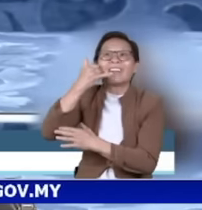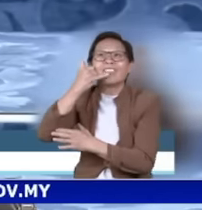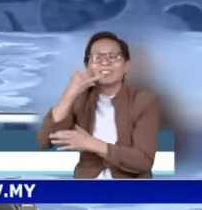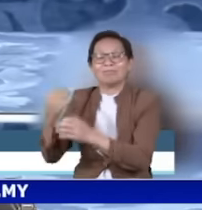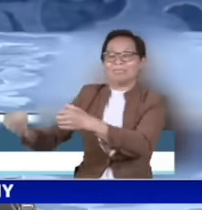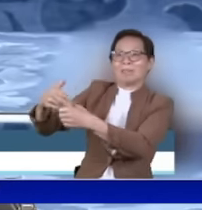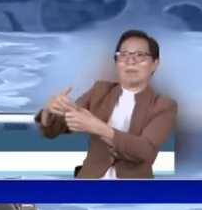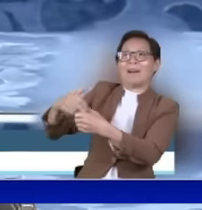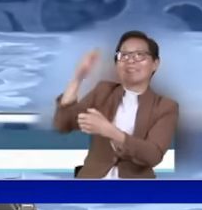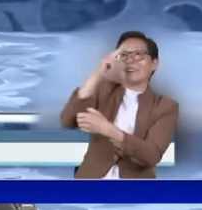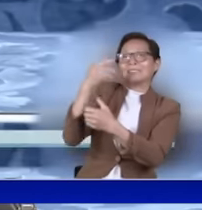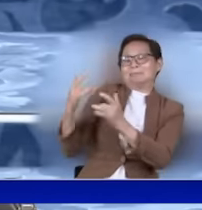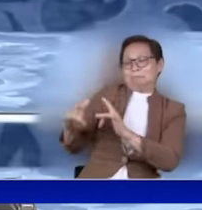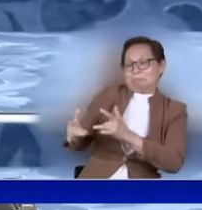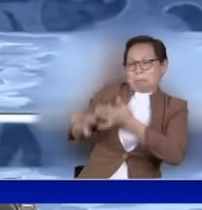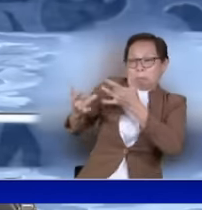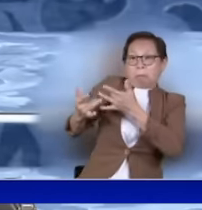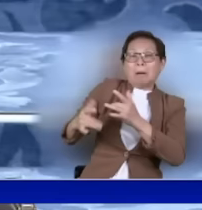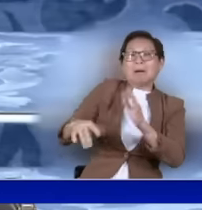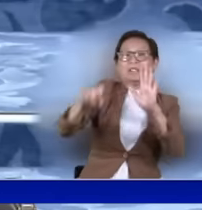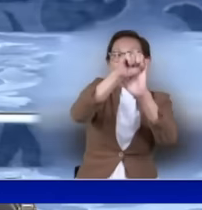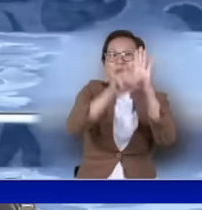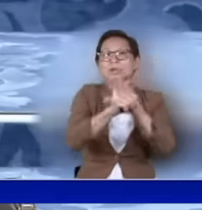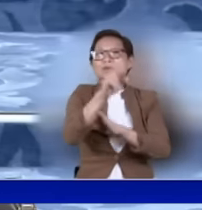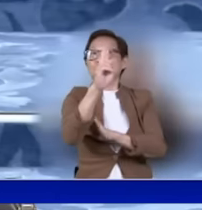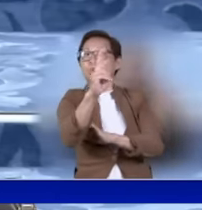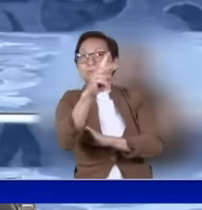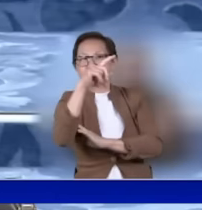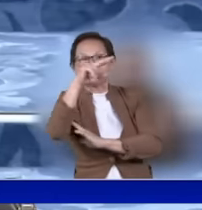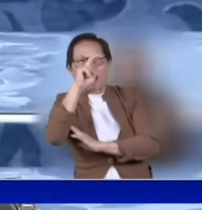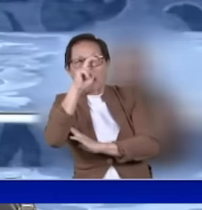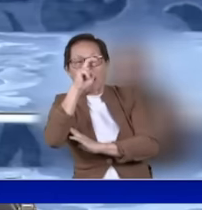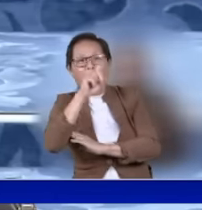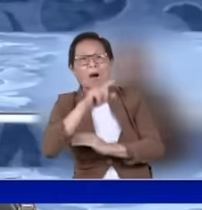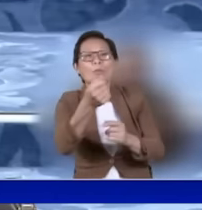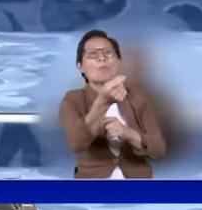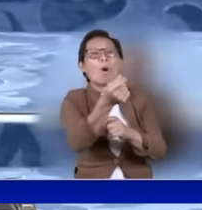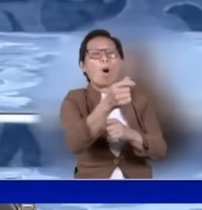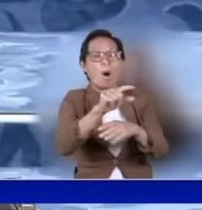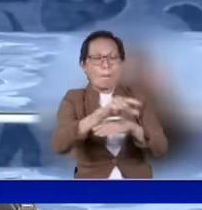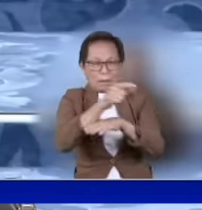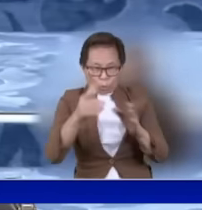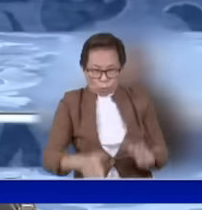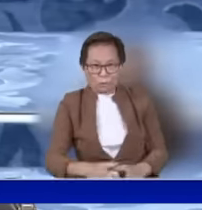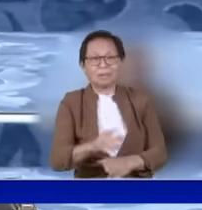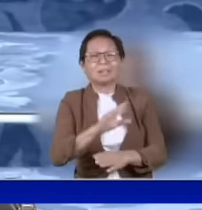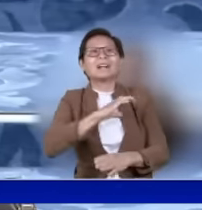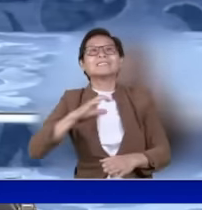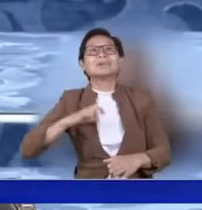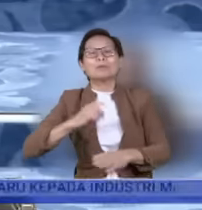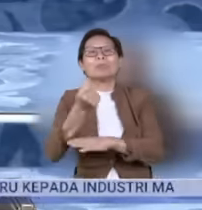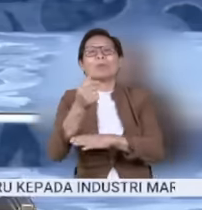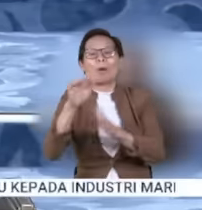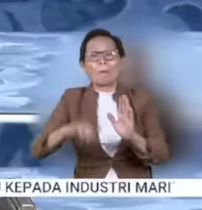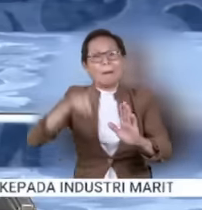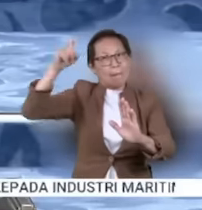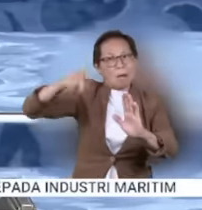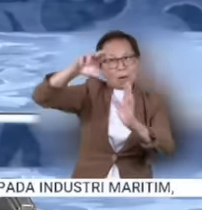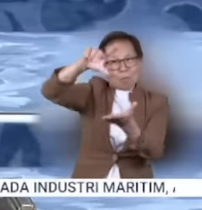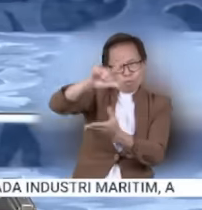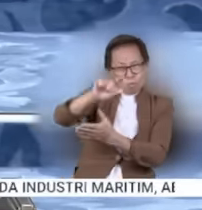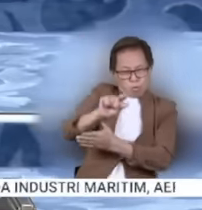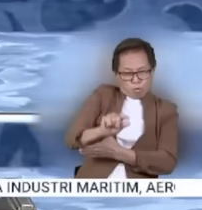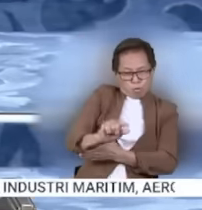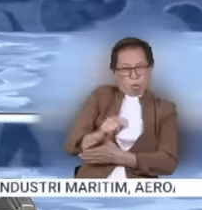syarat yang kedua yang ketat ialah harga kepada pengguna mestilah dipanas yang rendah seperti mana kita